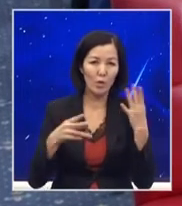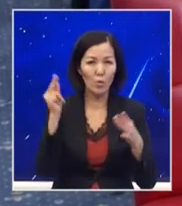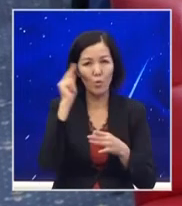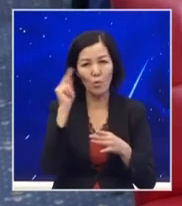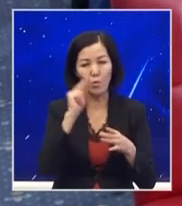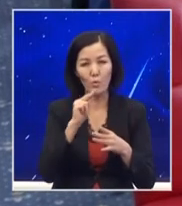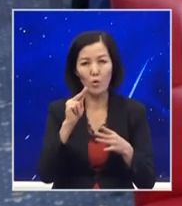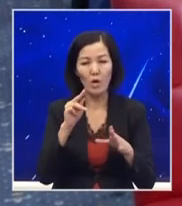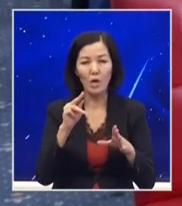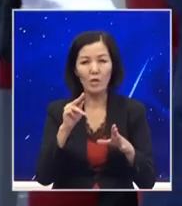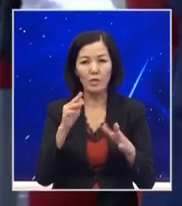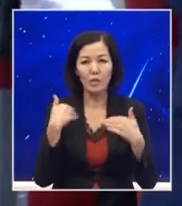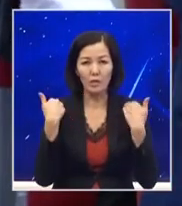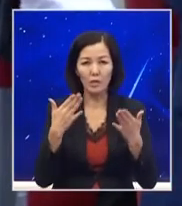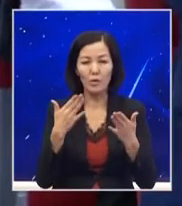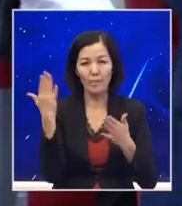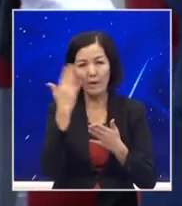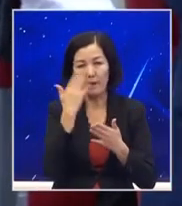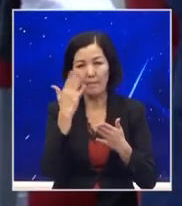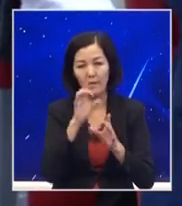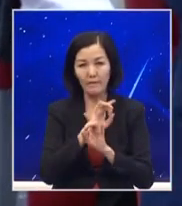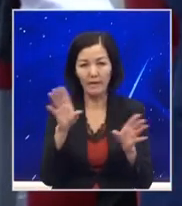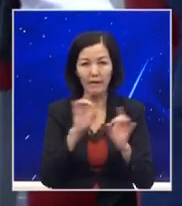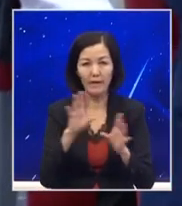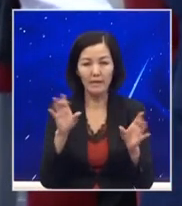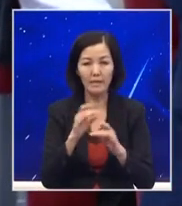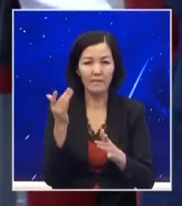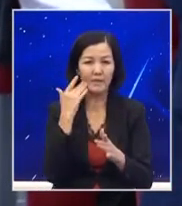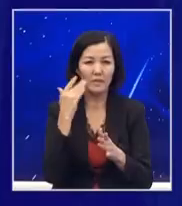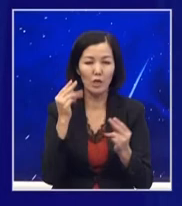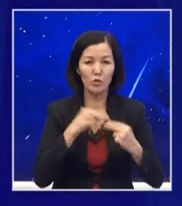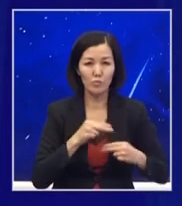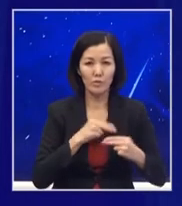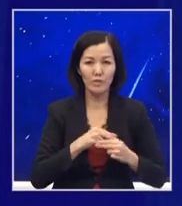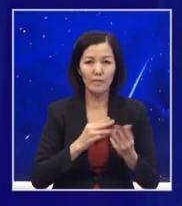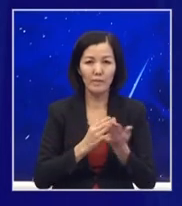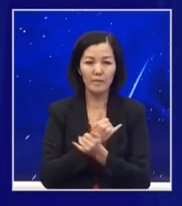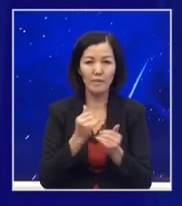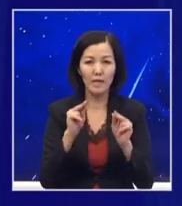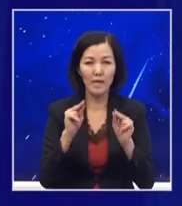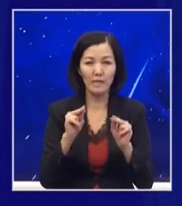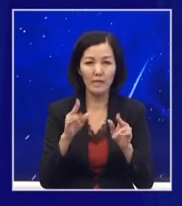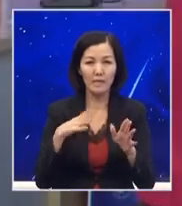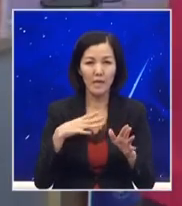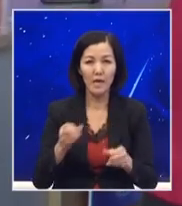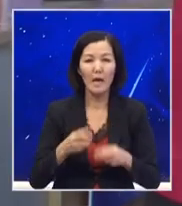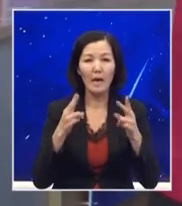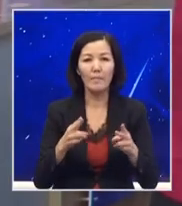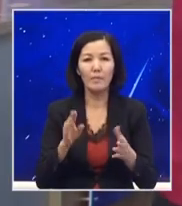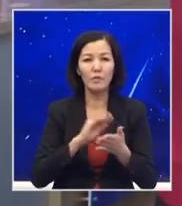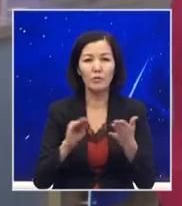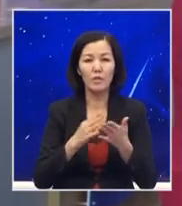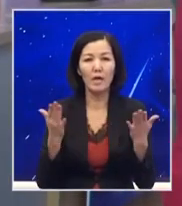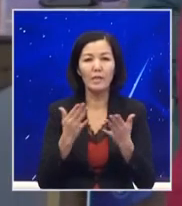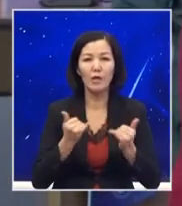таратты. Пандемия кезінде үздіксіз жұмыс деп қызметтеріне деген адалдығын көрсетті. Бастарын қауіп кеткен журналистер қандай